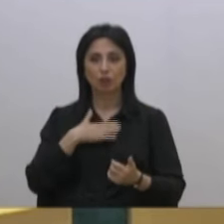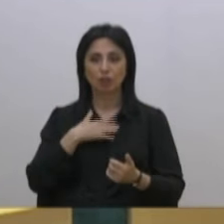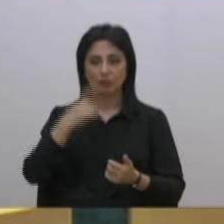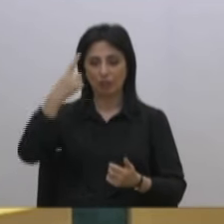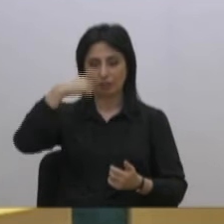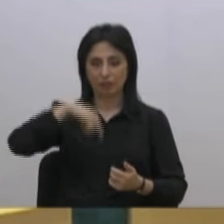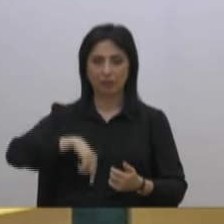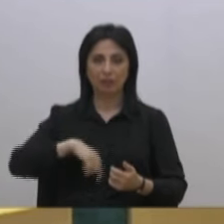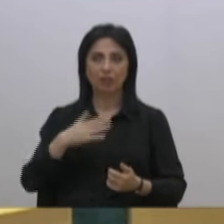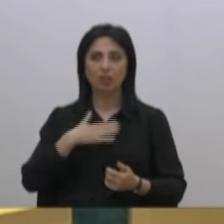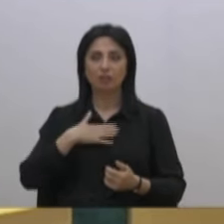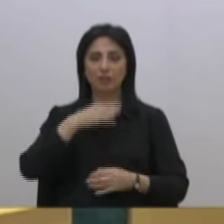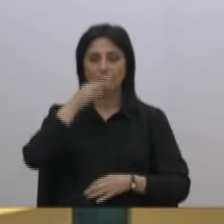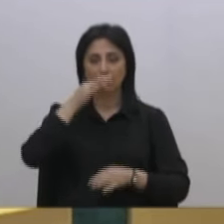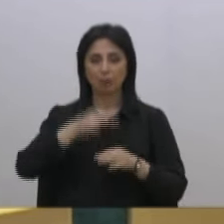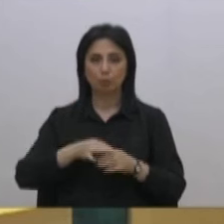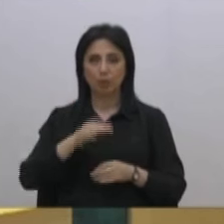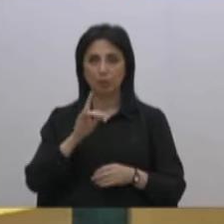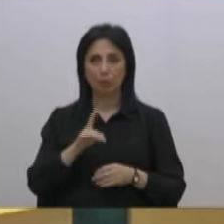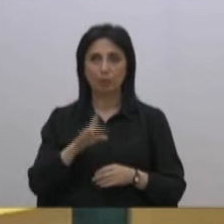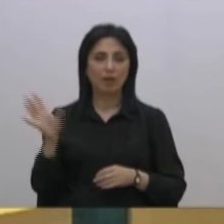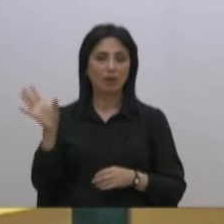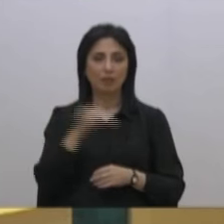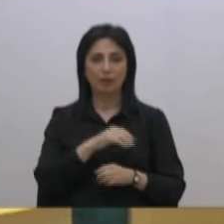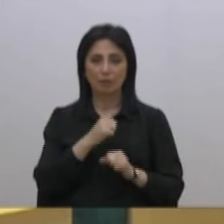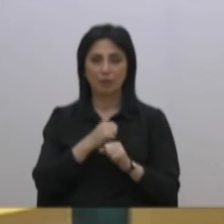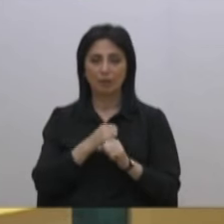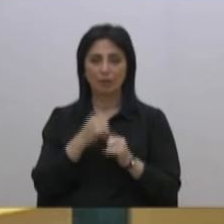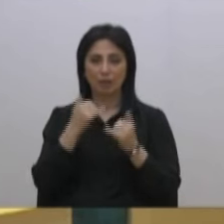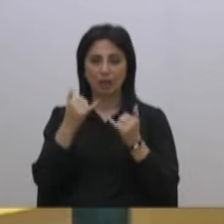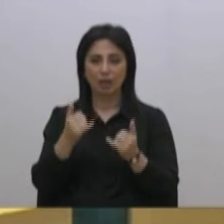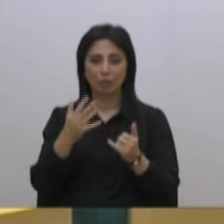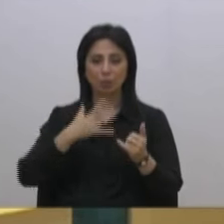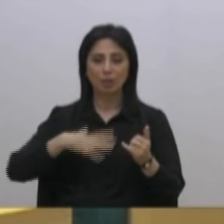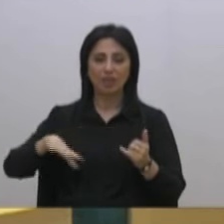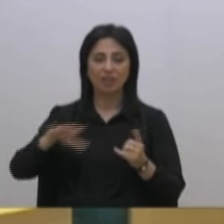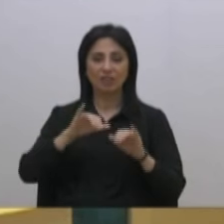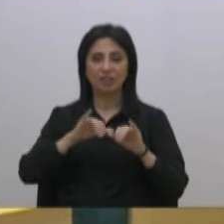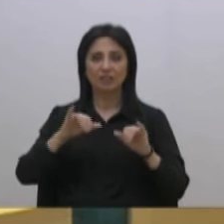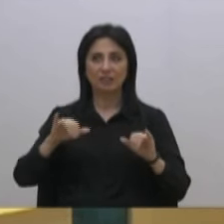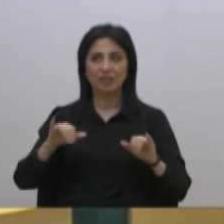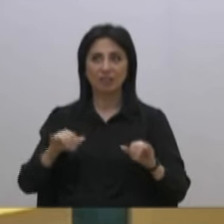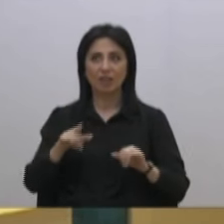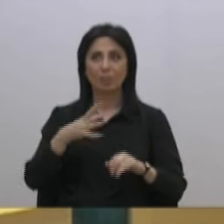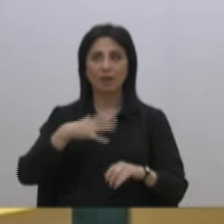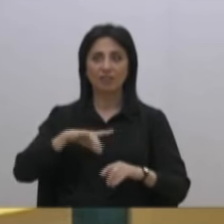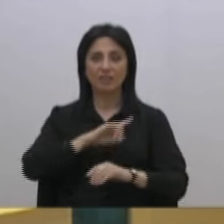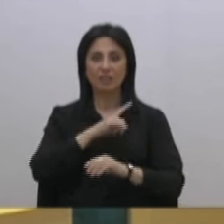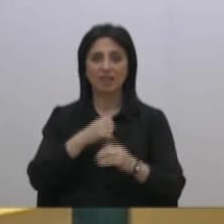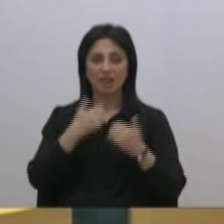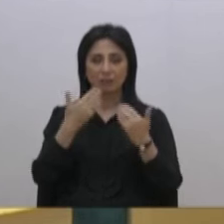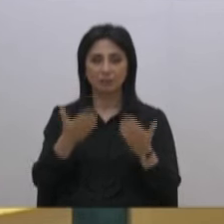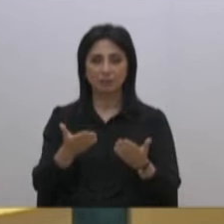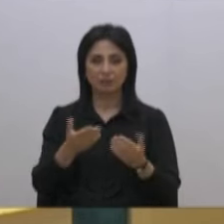ვალია, ჩვენი პასუხისმგებლობა ყველაფერი გავაკეთოთ ამ ქვეყნის განვითარებისთვის, ამ ქვეყნის